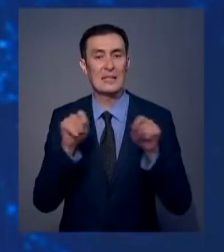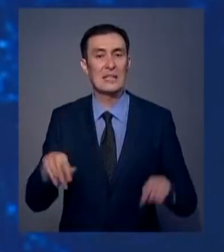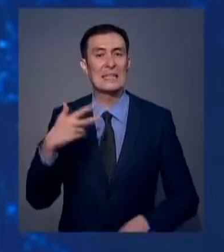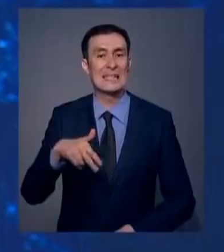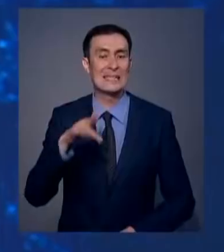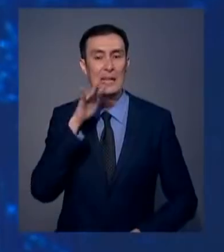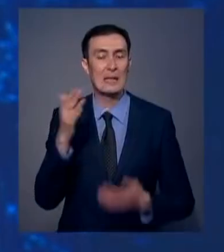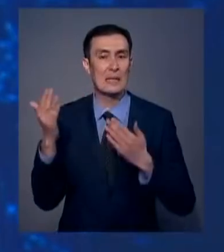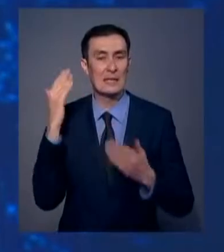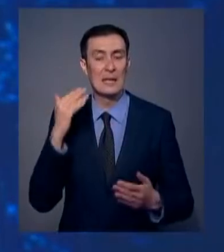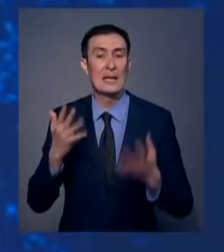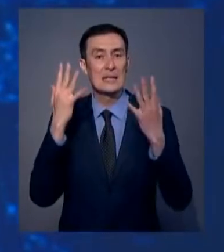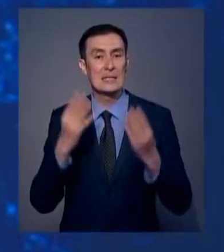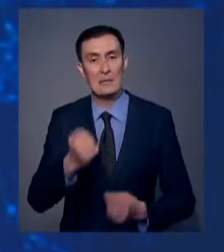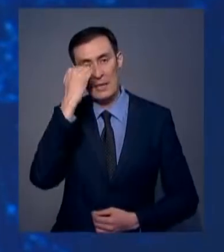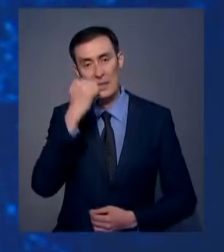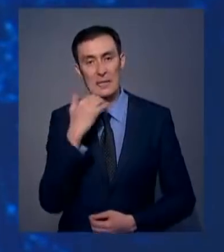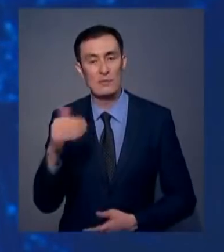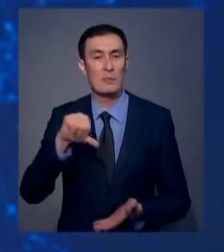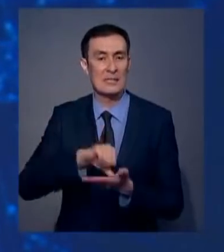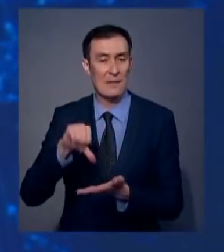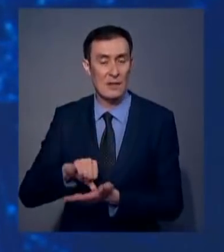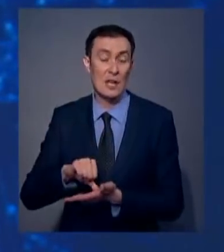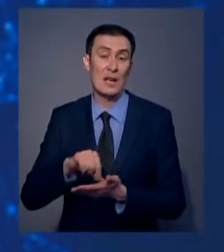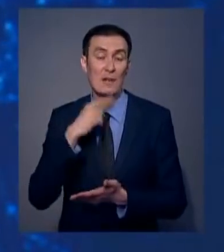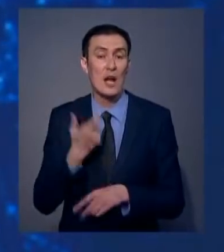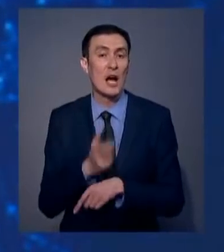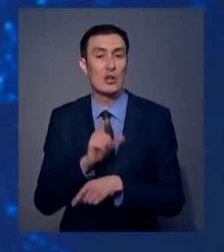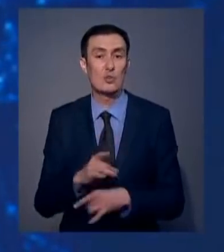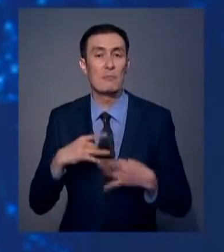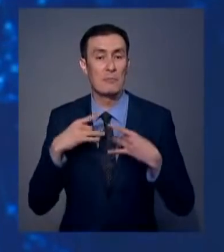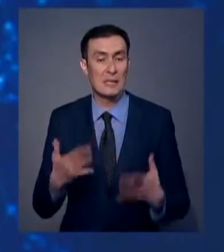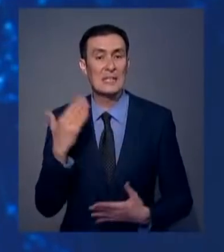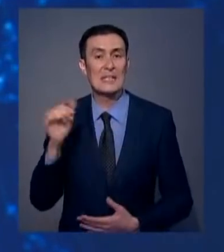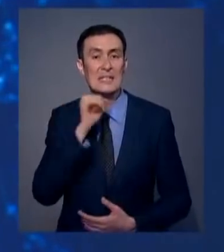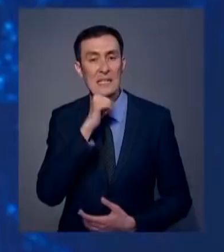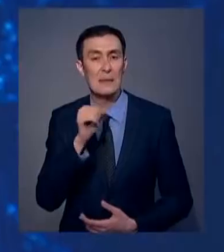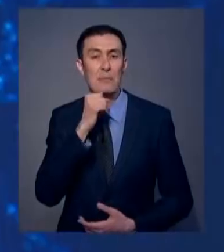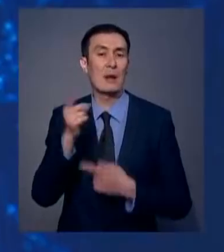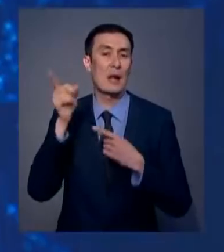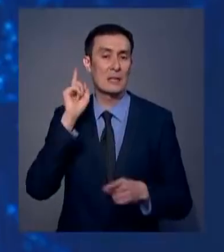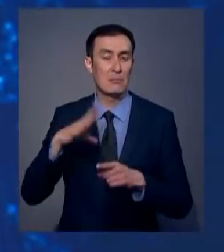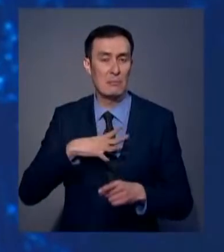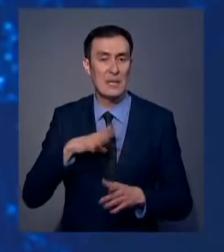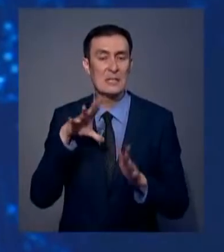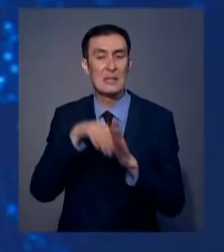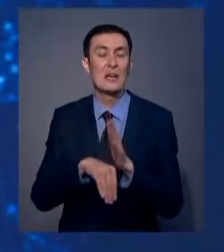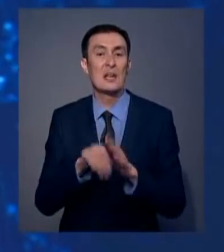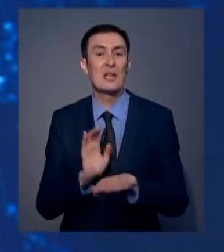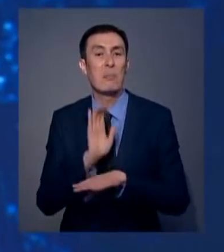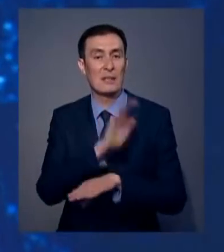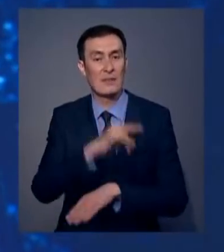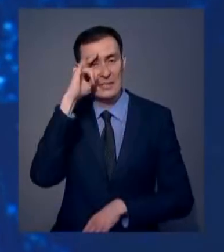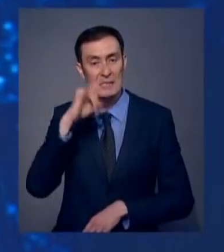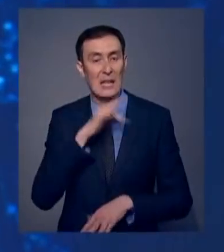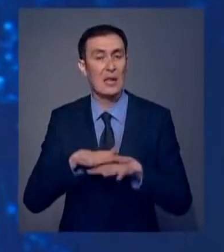почти 30 лет назад. День благодарности его представители считают особым праздником. Их деды и прадеды были среди депортированных в